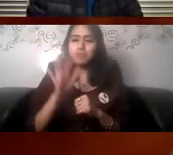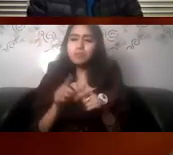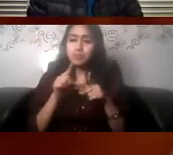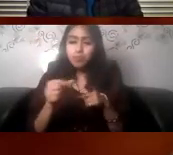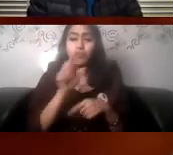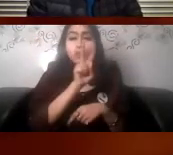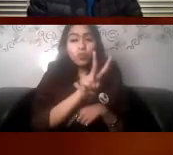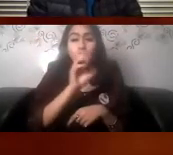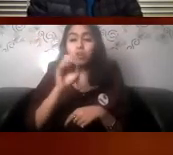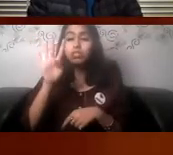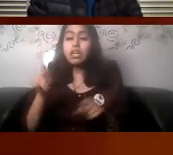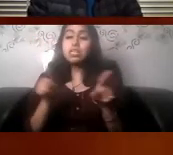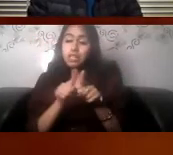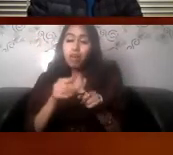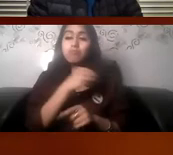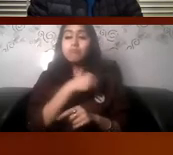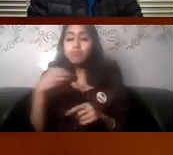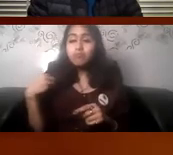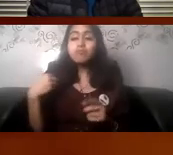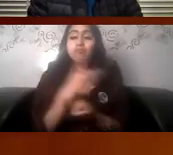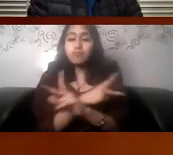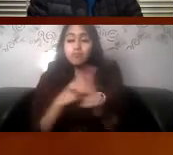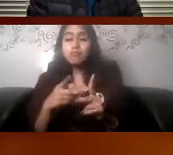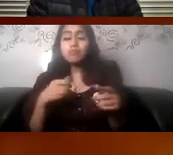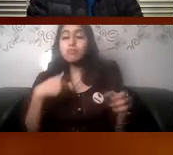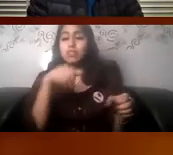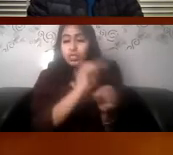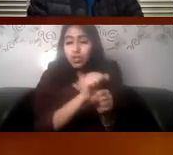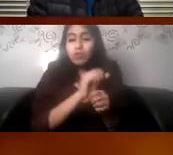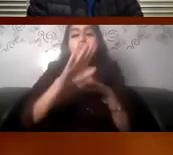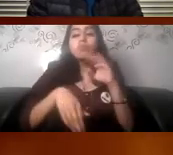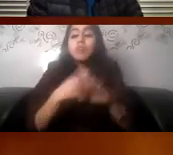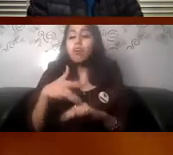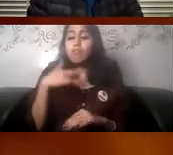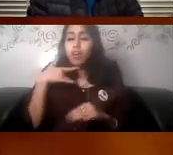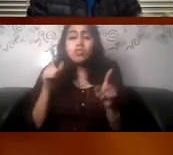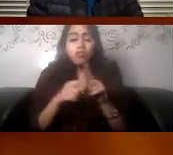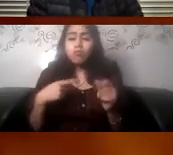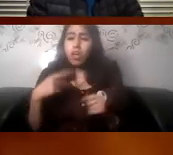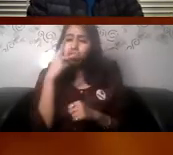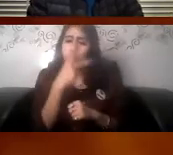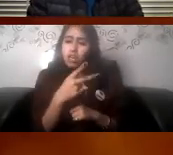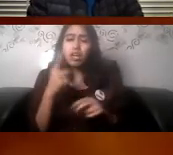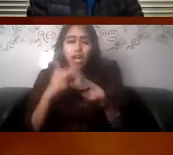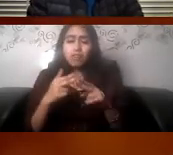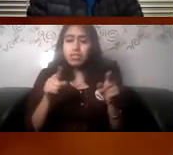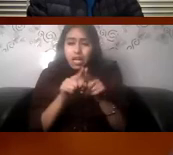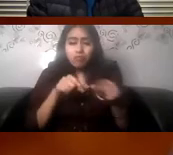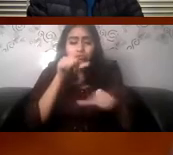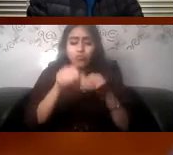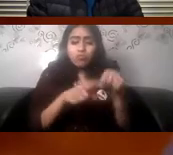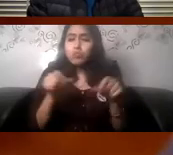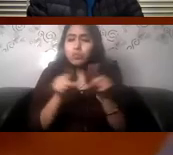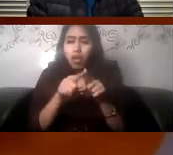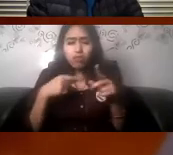2004 में जब मैं सर अपने क्लिनिक पे पेशेंट पे काम कर रहा था, तो मैंने देखा कि जिस प्रोसेस को मैं पेशेंट के